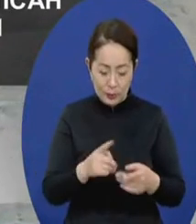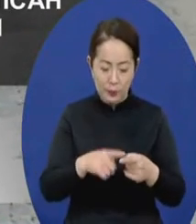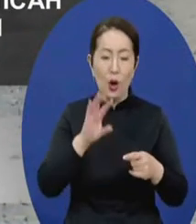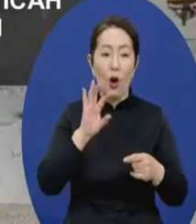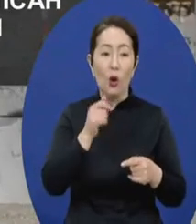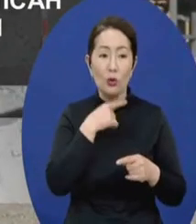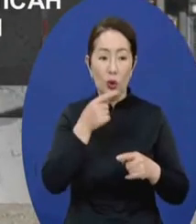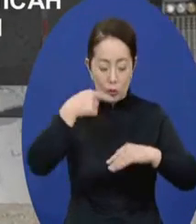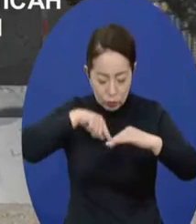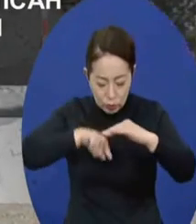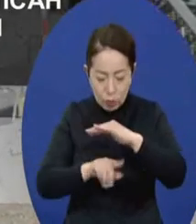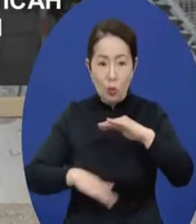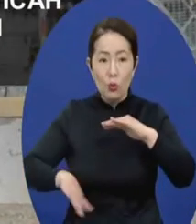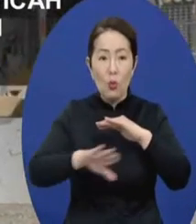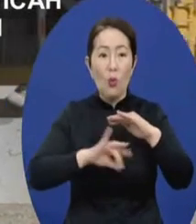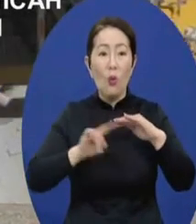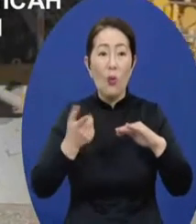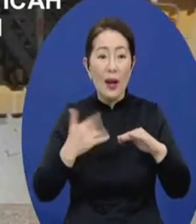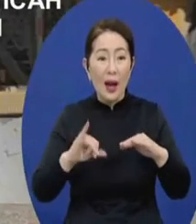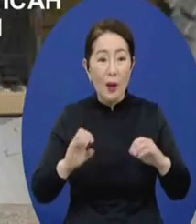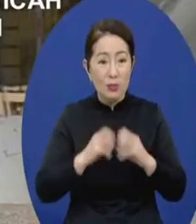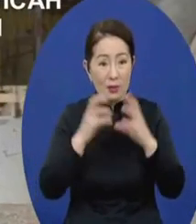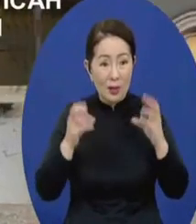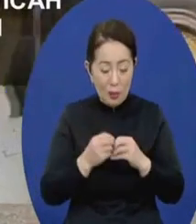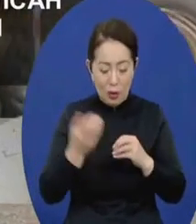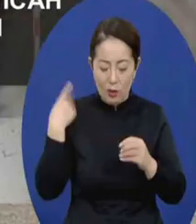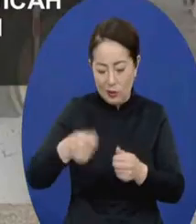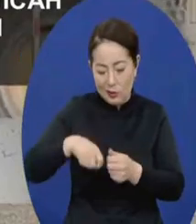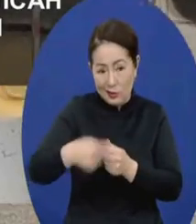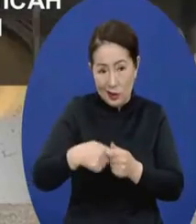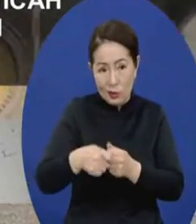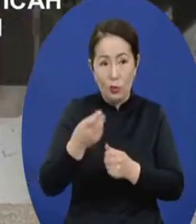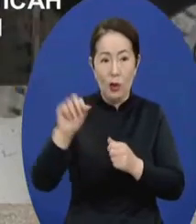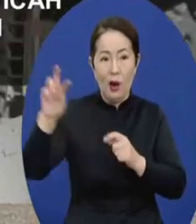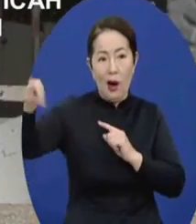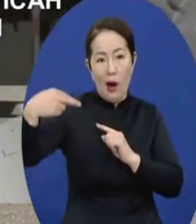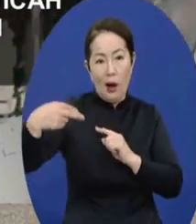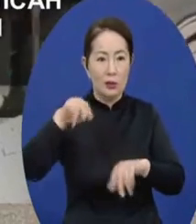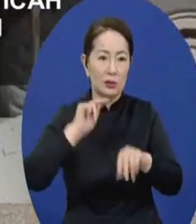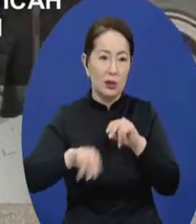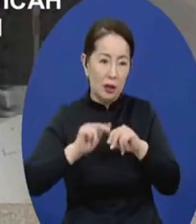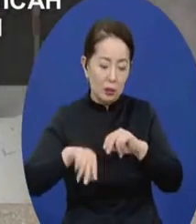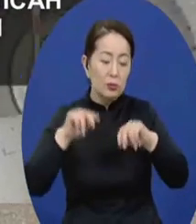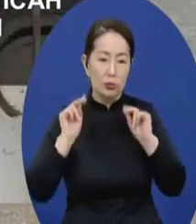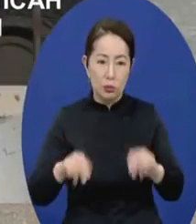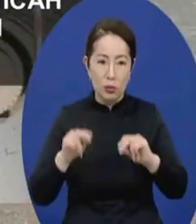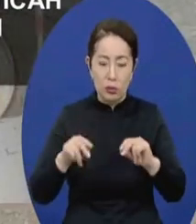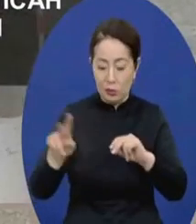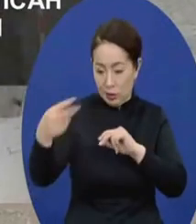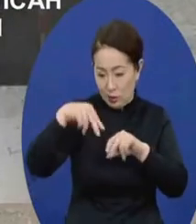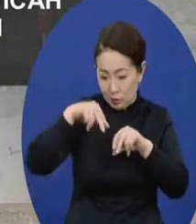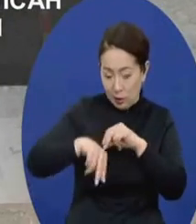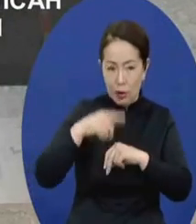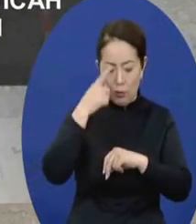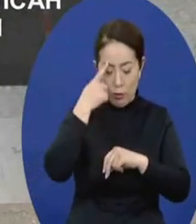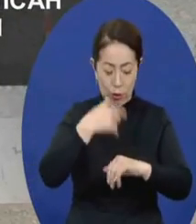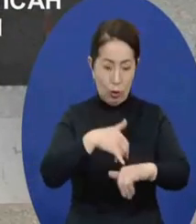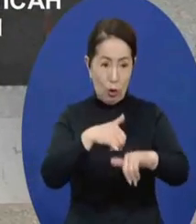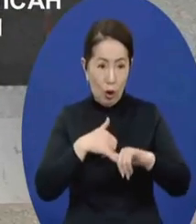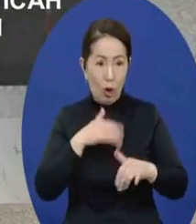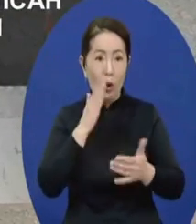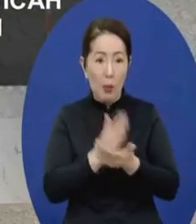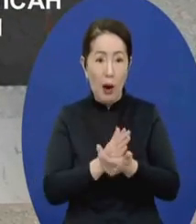толгойн далдуурхаан бүтээн байгуулалтын төслийн хүрээнд өмнө зарцуулсан хөрөнгөнд хөндлөнгийн аудит хийлгэж, Монголын талд ямар нэгэн